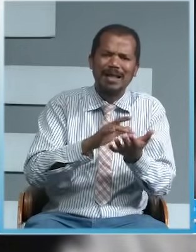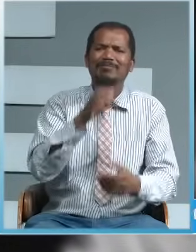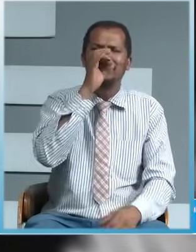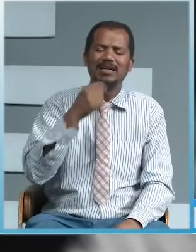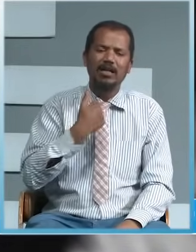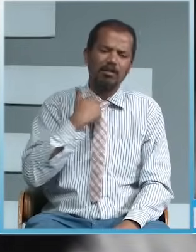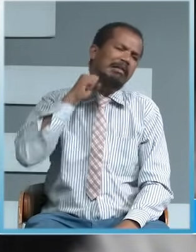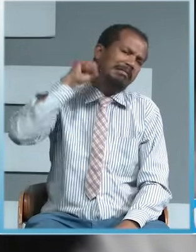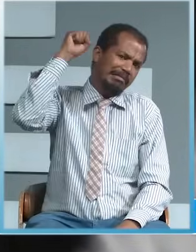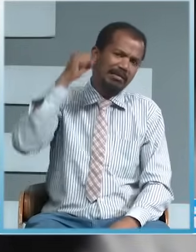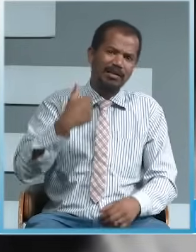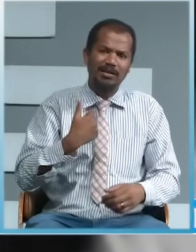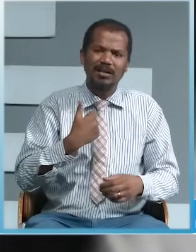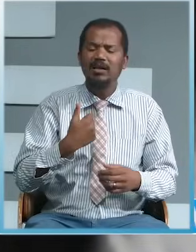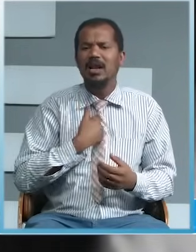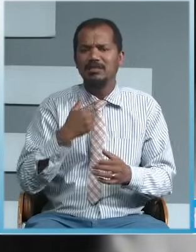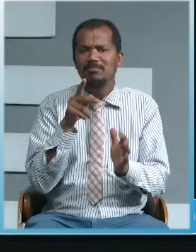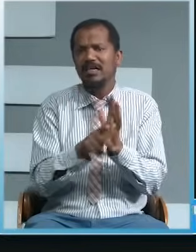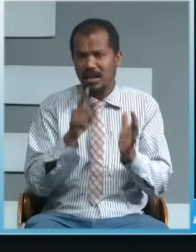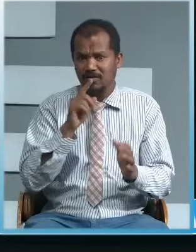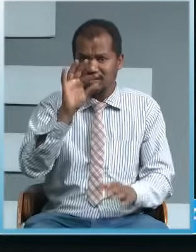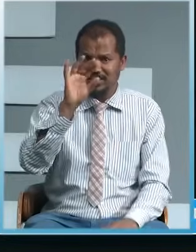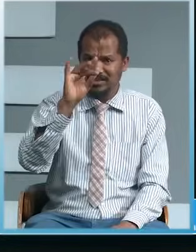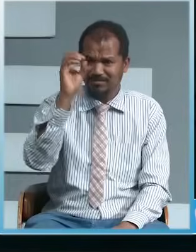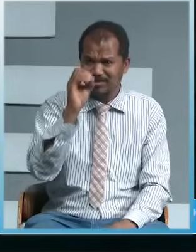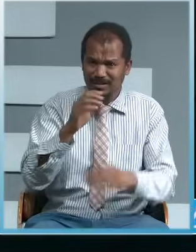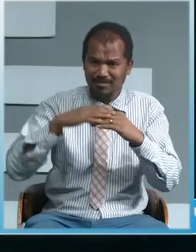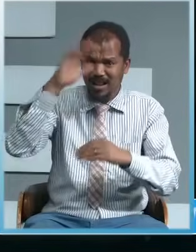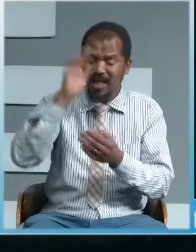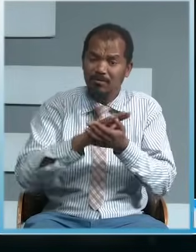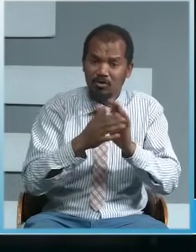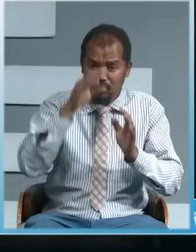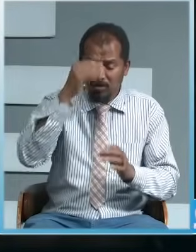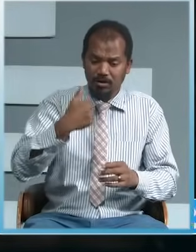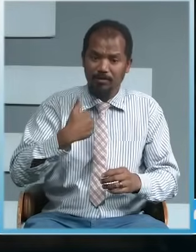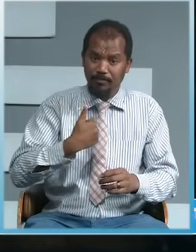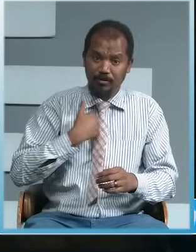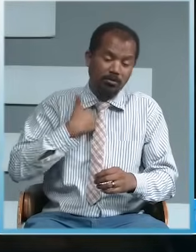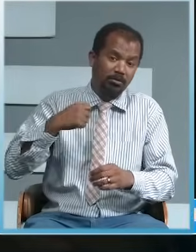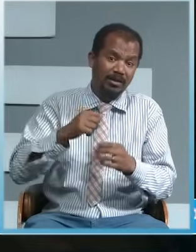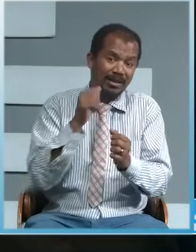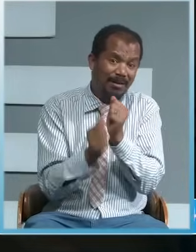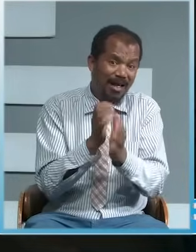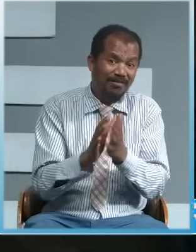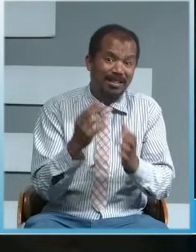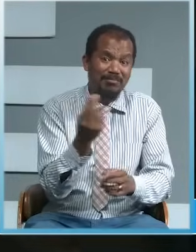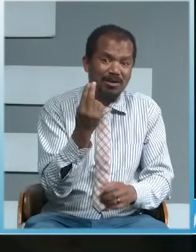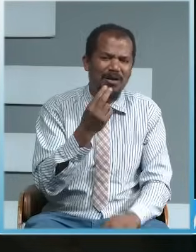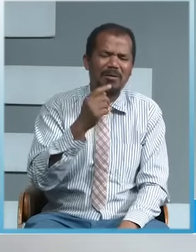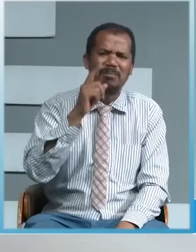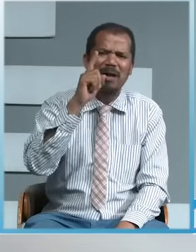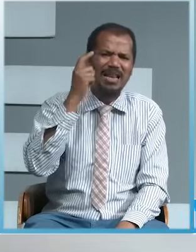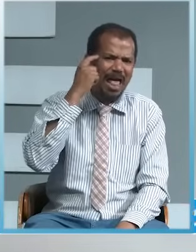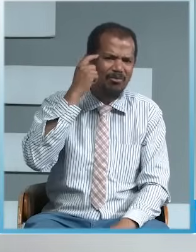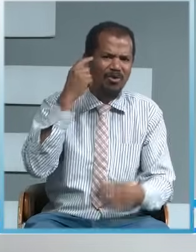مرزمت اتفات راسن مانك راسن بات ايت ممتاتنا شو كا زد اناس منت بمتو بلا يمي هونو سووش راسات شون لما اتفات يمي درسو بها